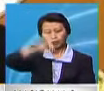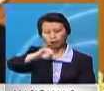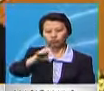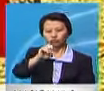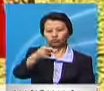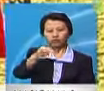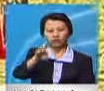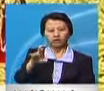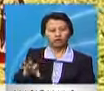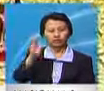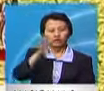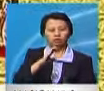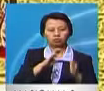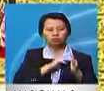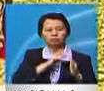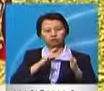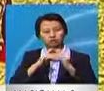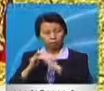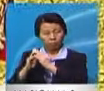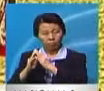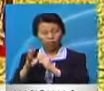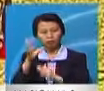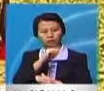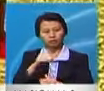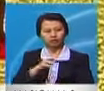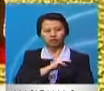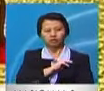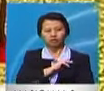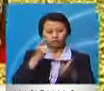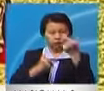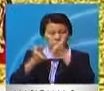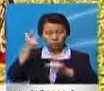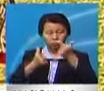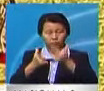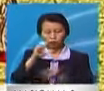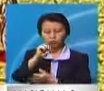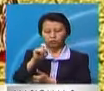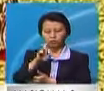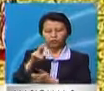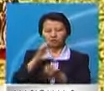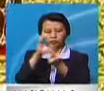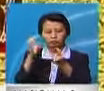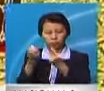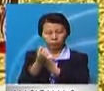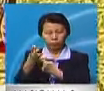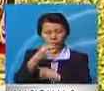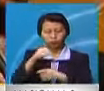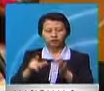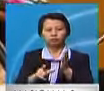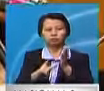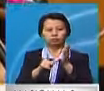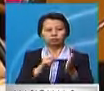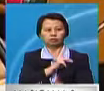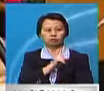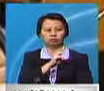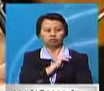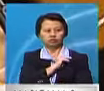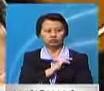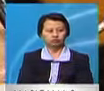Oping yang dilantik sebagai Menteri Perumahan dan Perbandaran serta Menteri Pelancongan Kesenian dan Kebudayaan selain timbalan Ketua